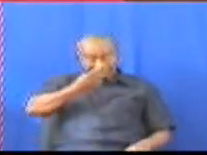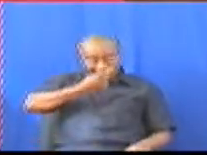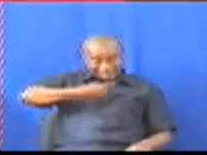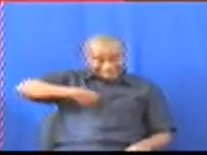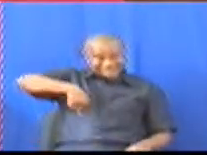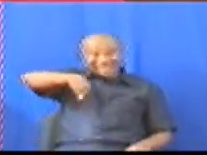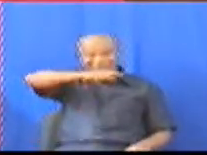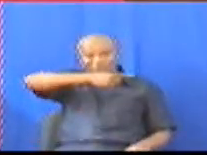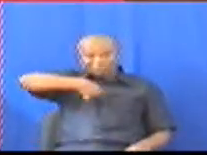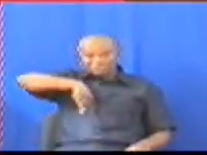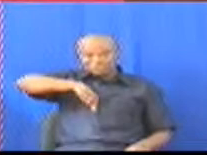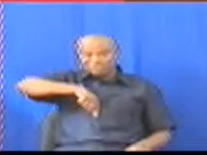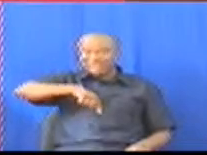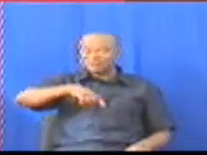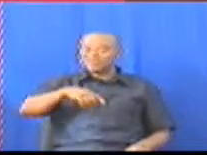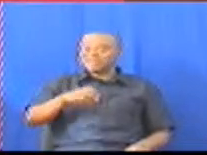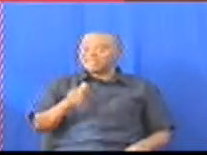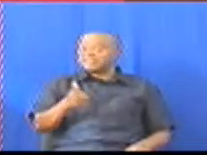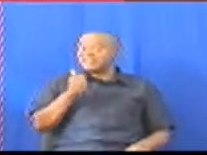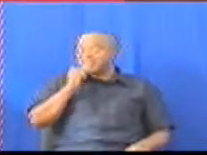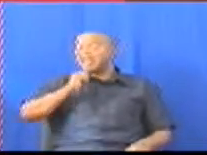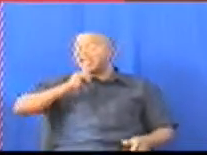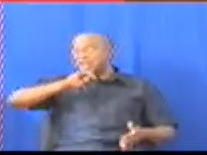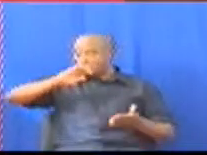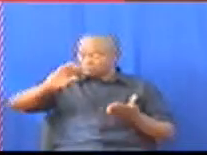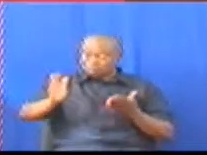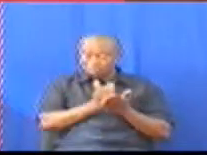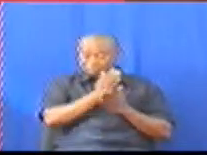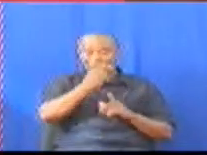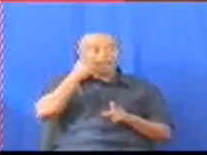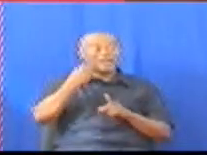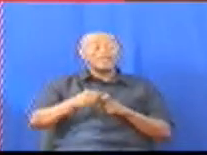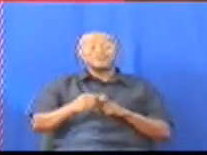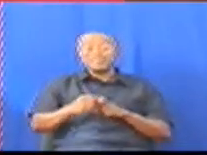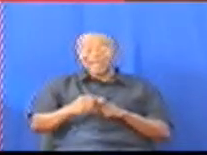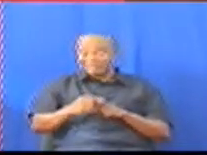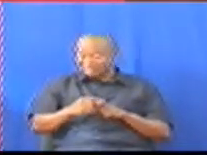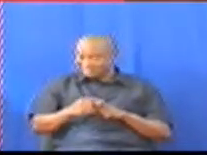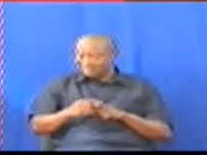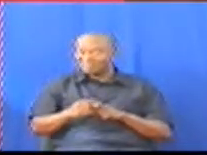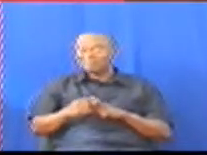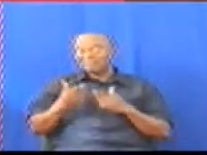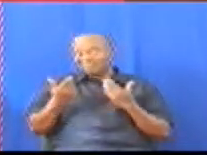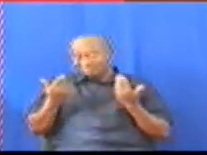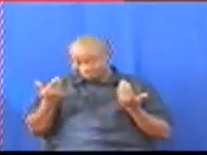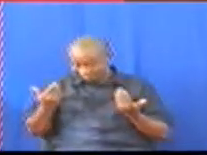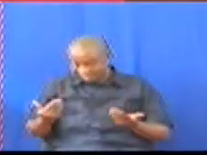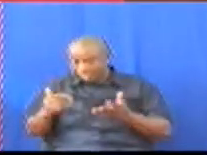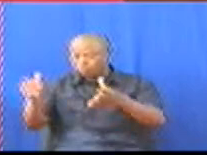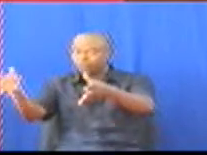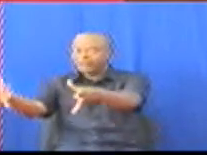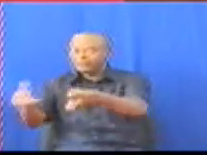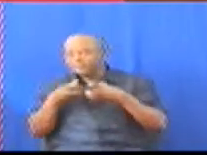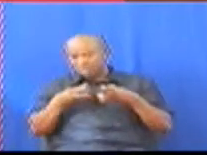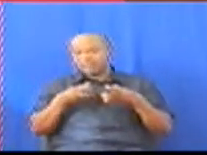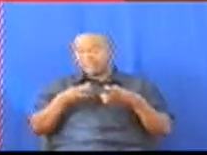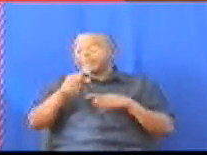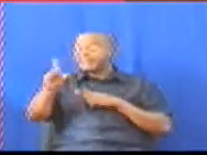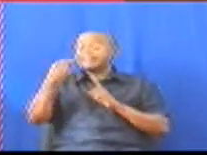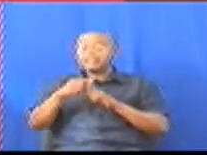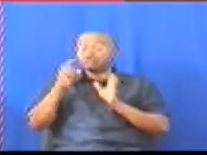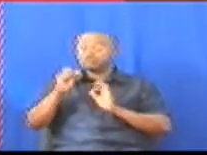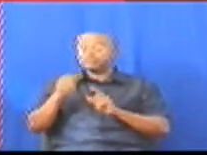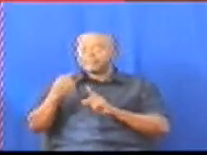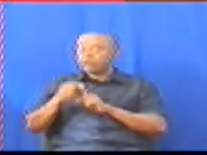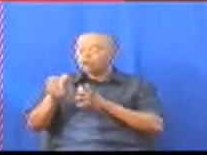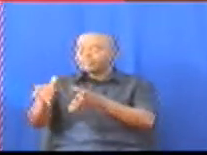Tumeleta kifungo cha kuondoa neno utaifishaji katika mamlaka ya wanyamapori. Ni neno zuri, lakini mimi ninavyoiona ni neno tu